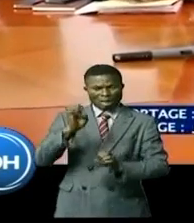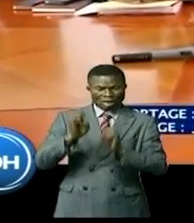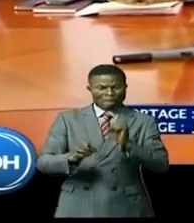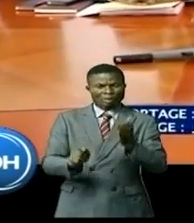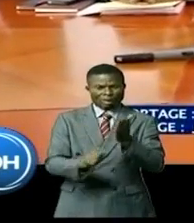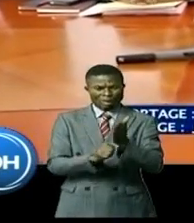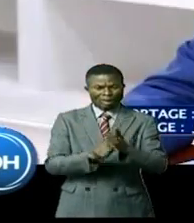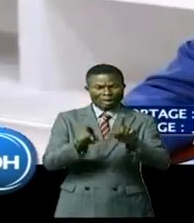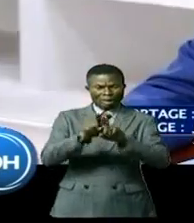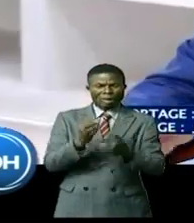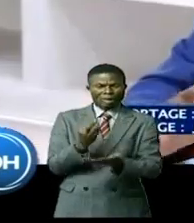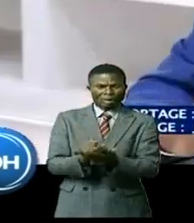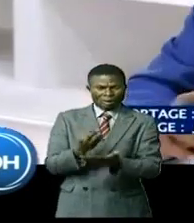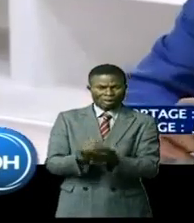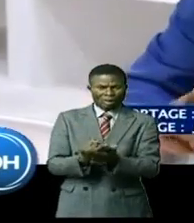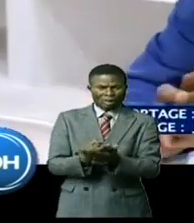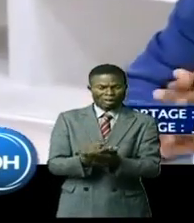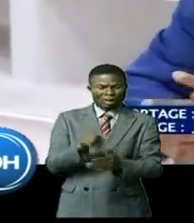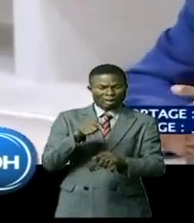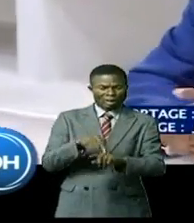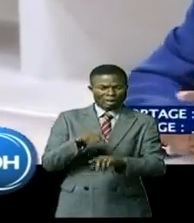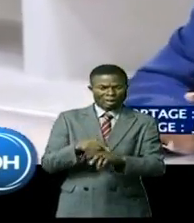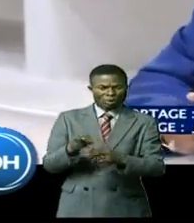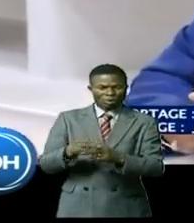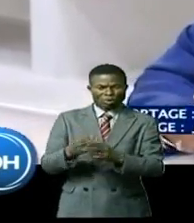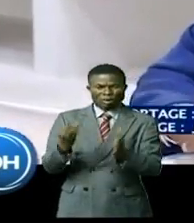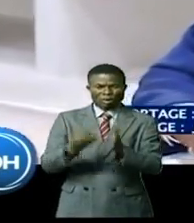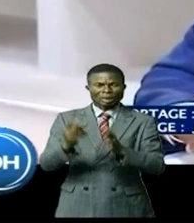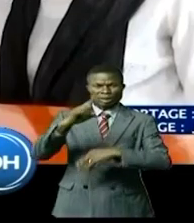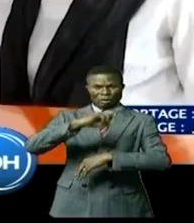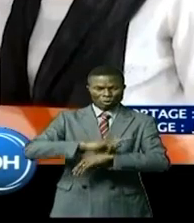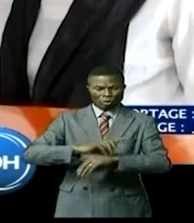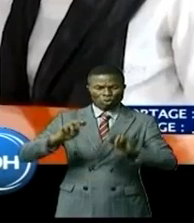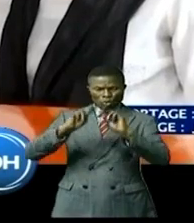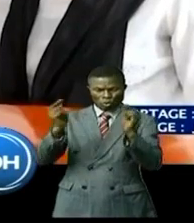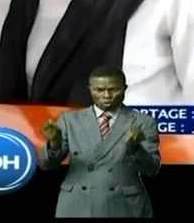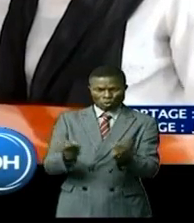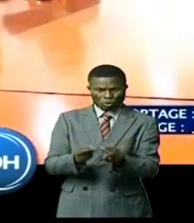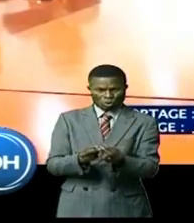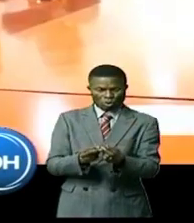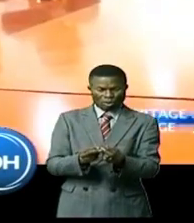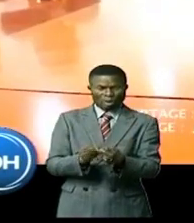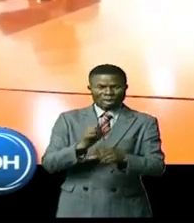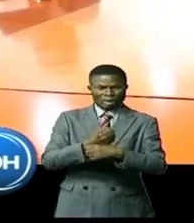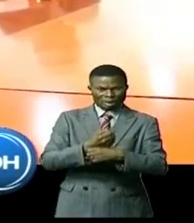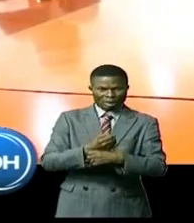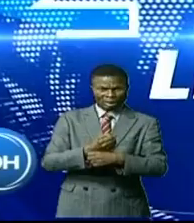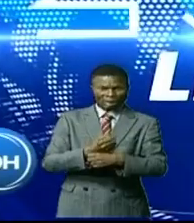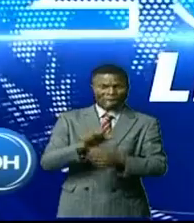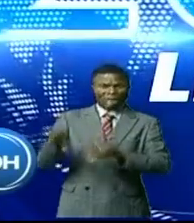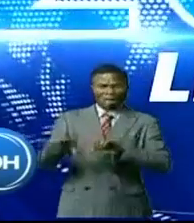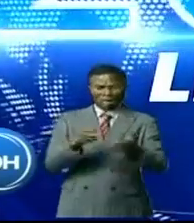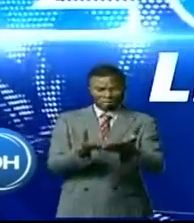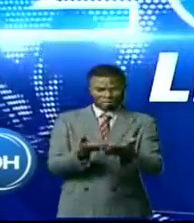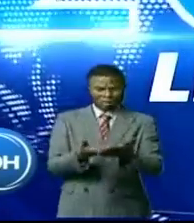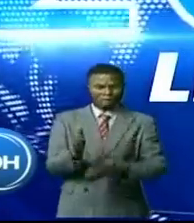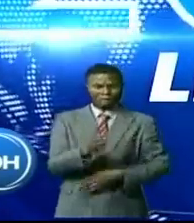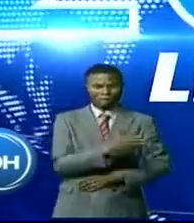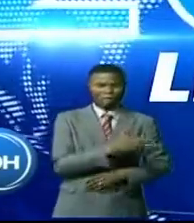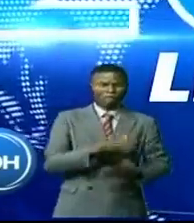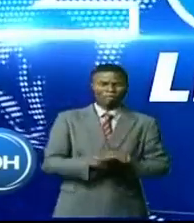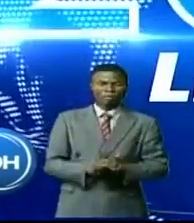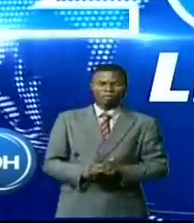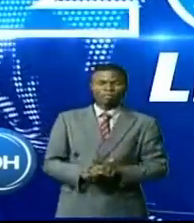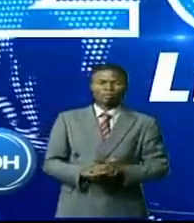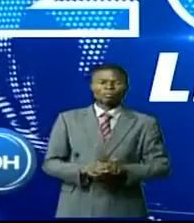et financière dans un délai de 7 jours par la commission instituée à cet effet. Les hommes